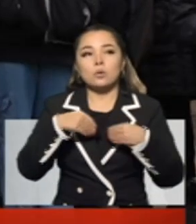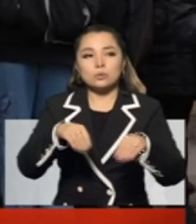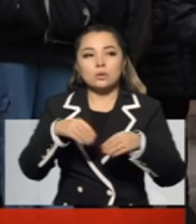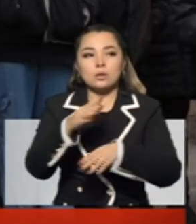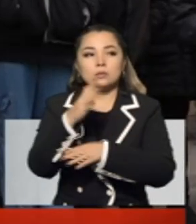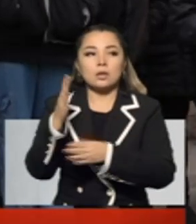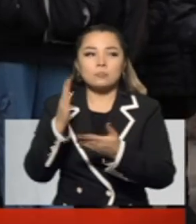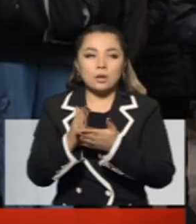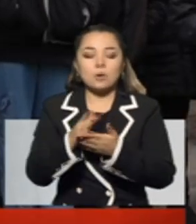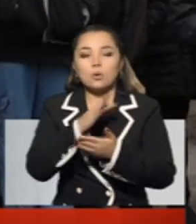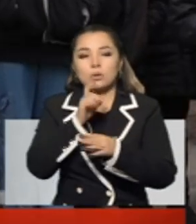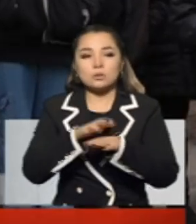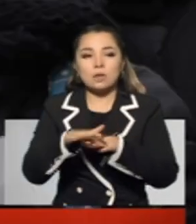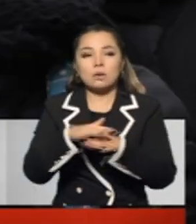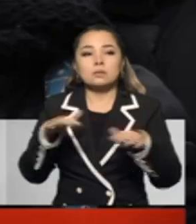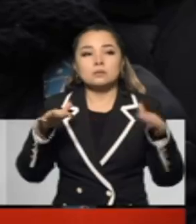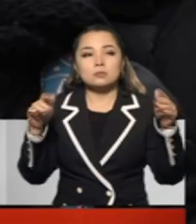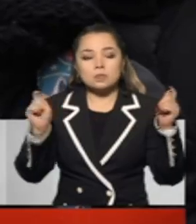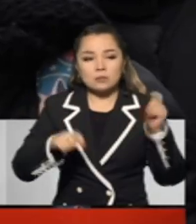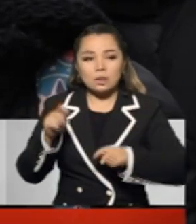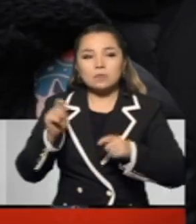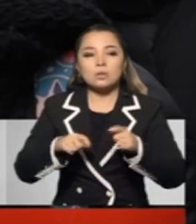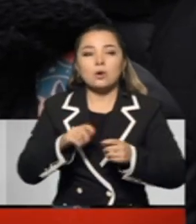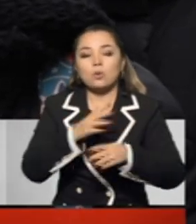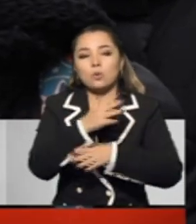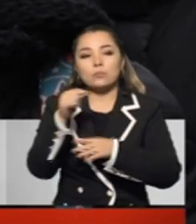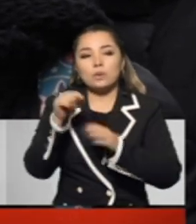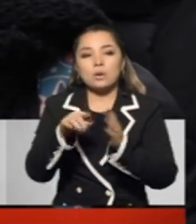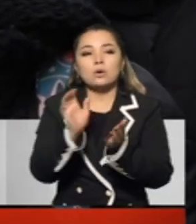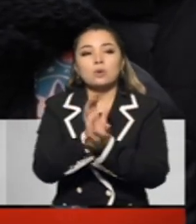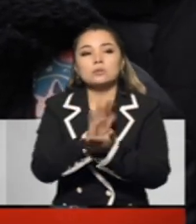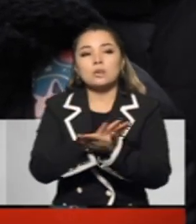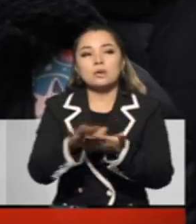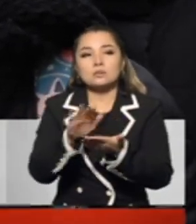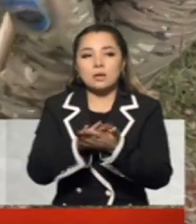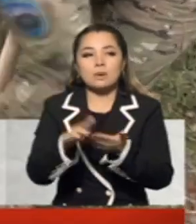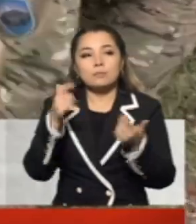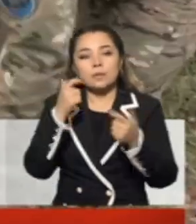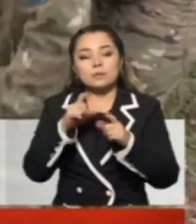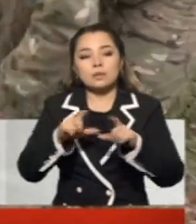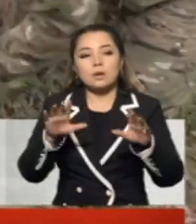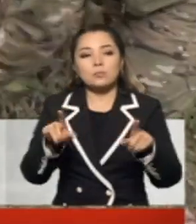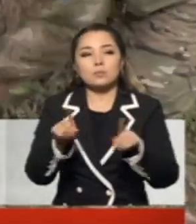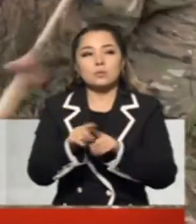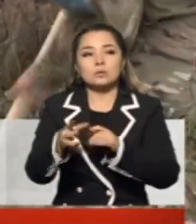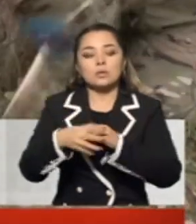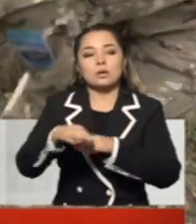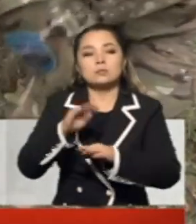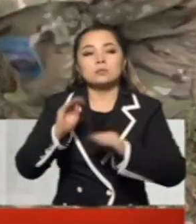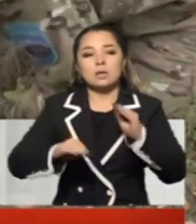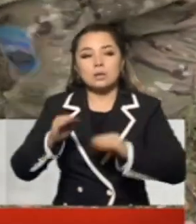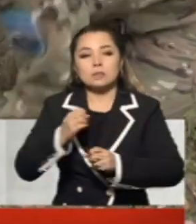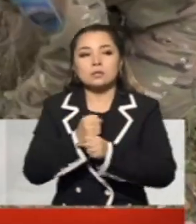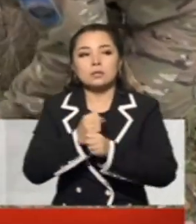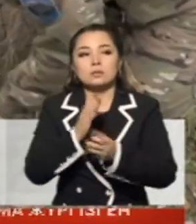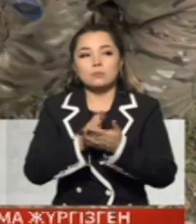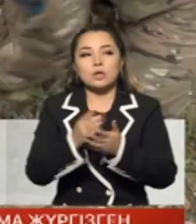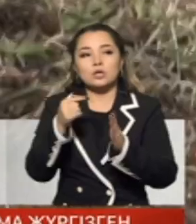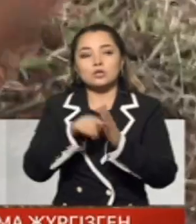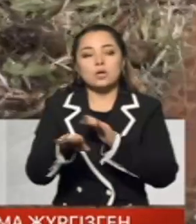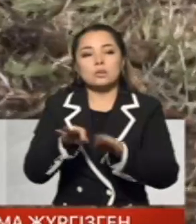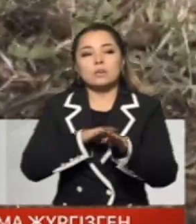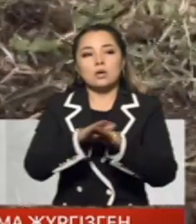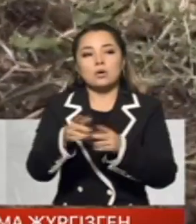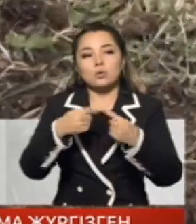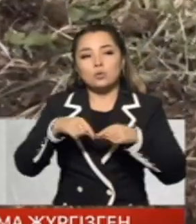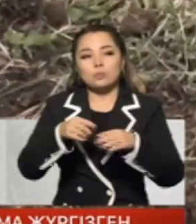отырғызды. Көпшілік қыдырып келетін орман ішін қоқыстан тазартып, білім мекемелерінің аумағын абаттандырды. Іс-шараға